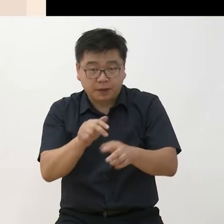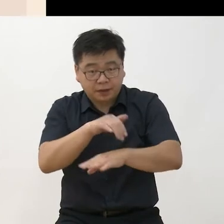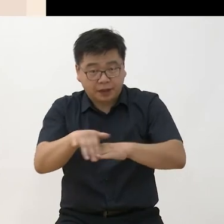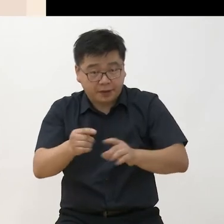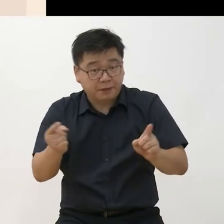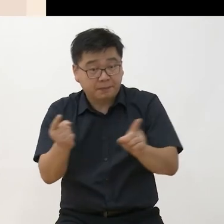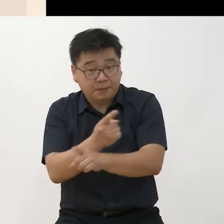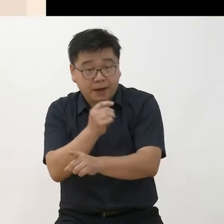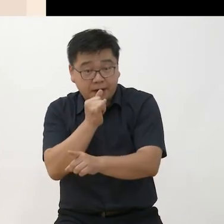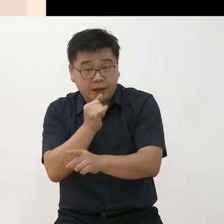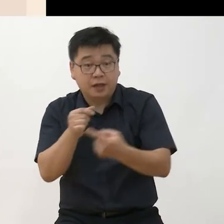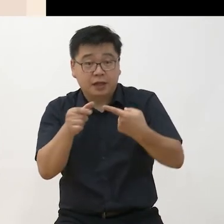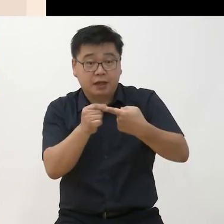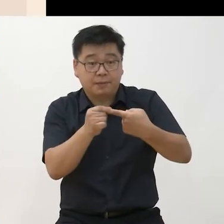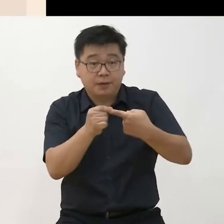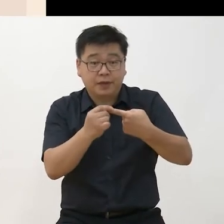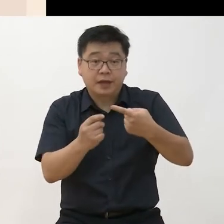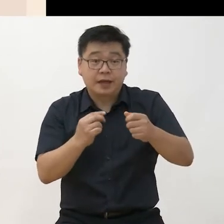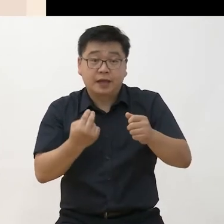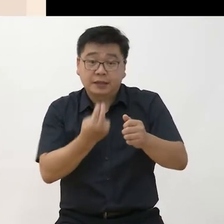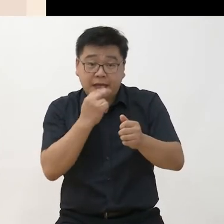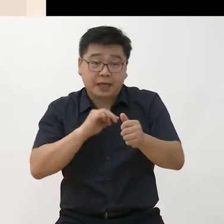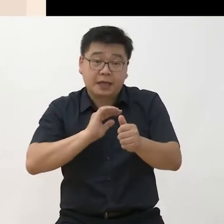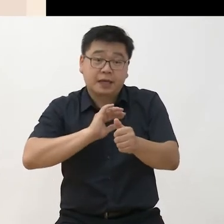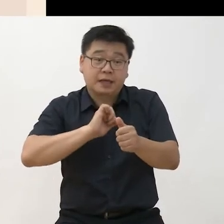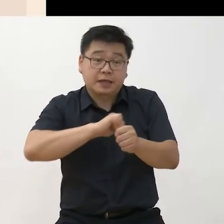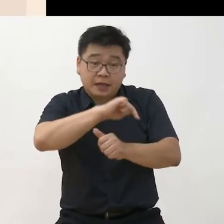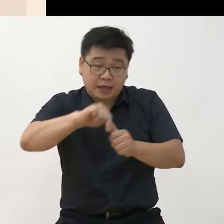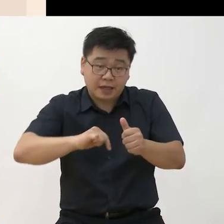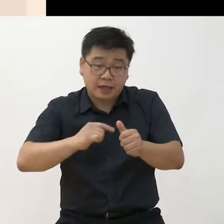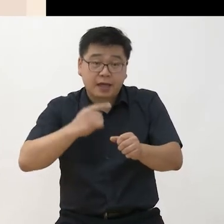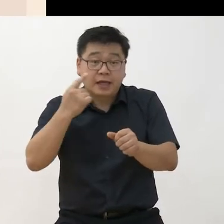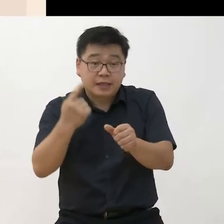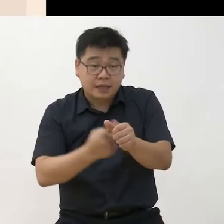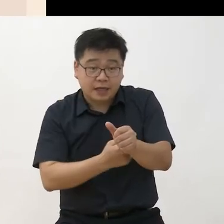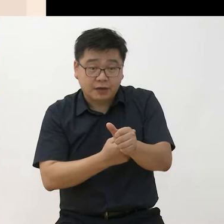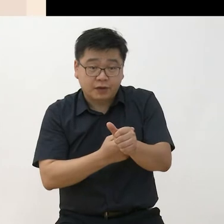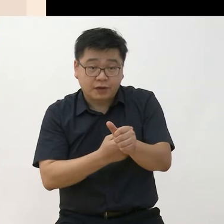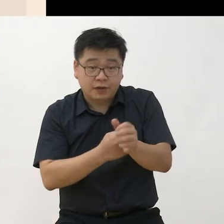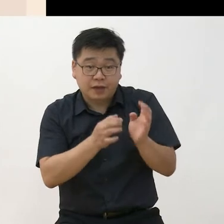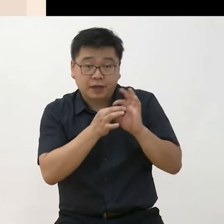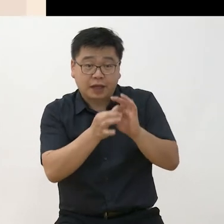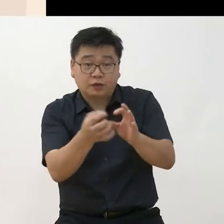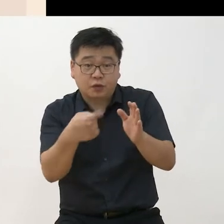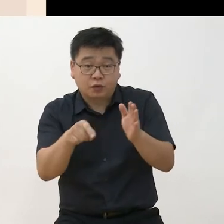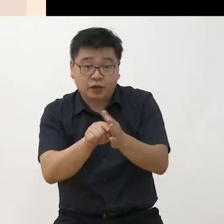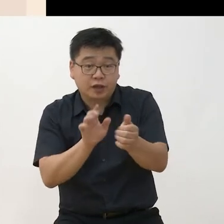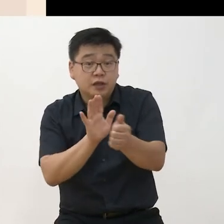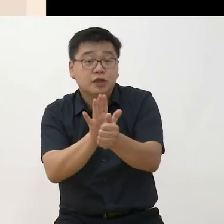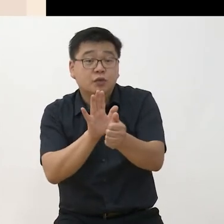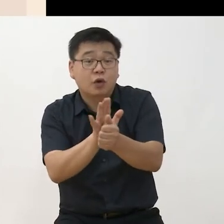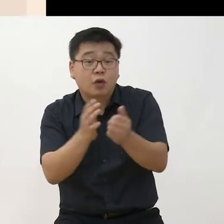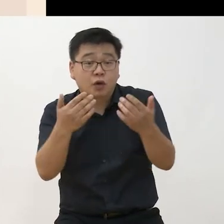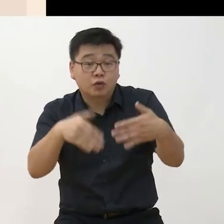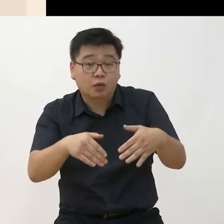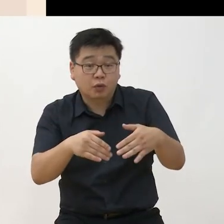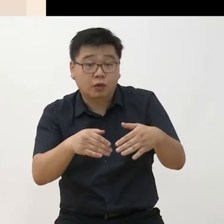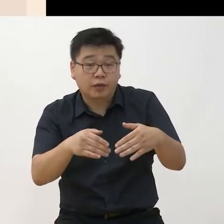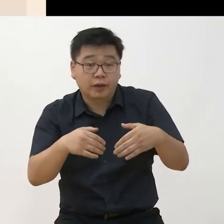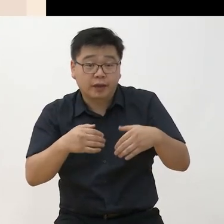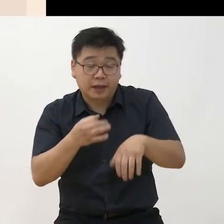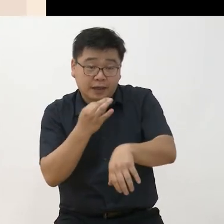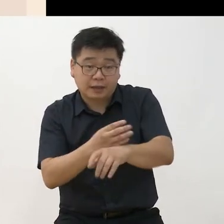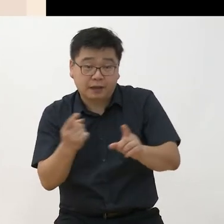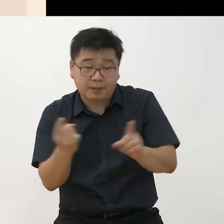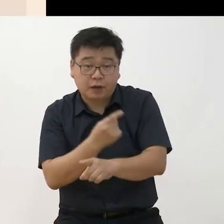첫 번째는 생태계 유지를 위해서 지원 사업 전반적으로 지원 조건을 완화했습니다. 그리고 두 번째로는